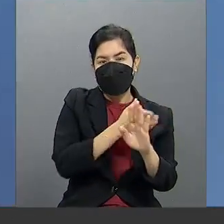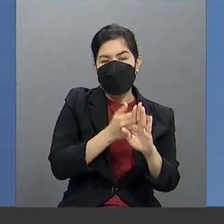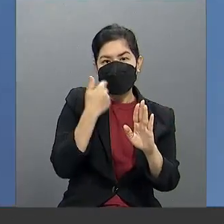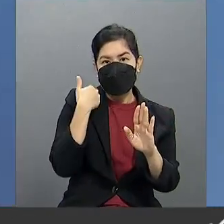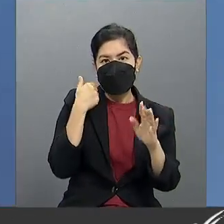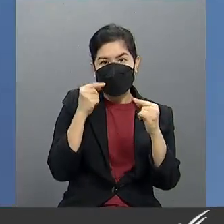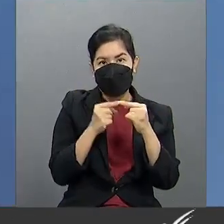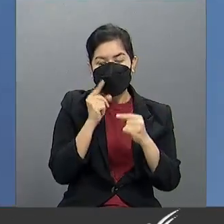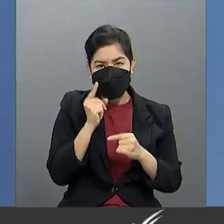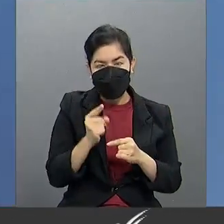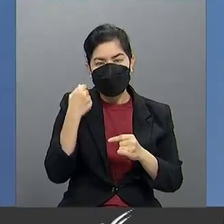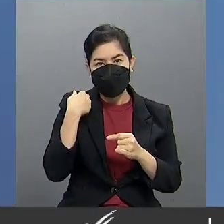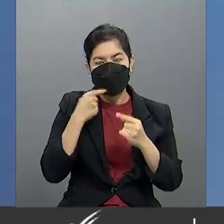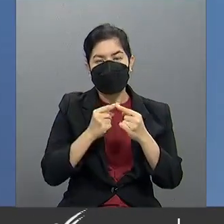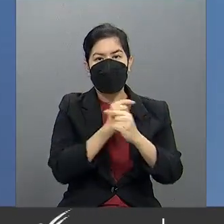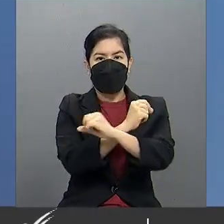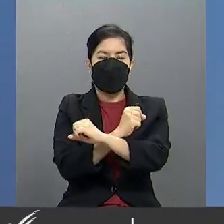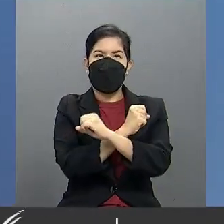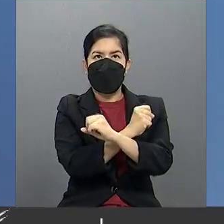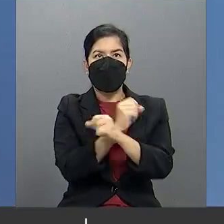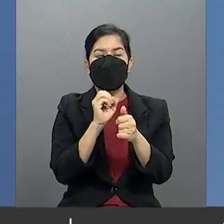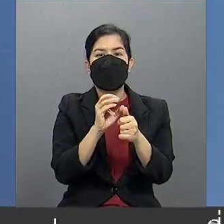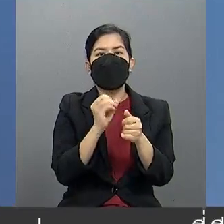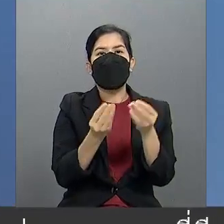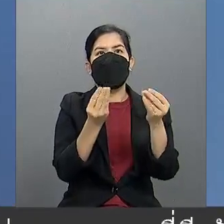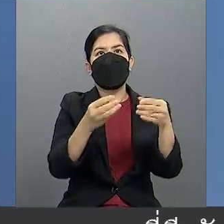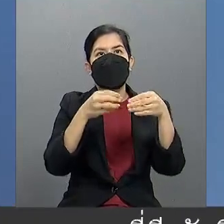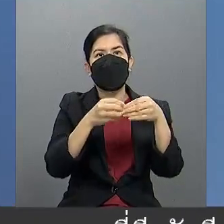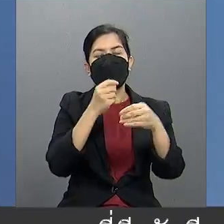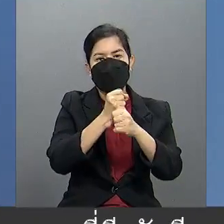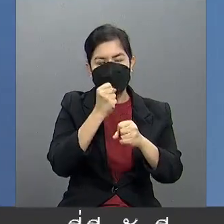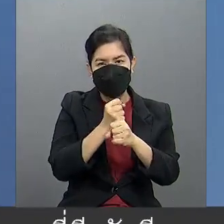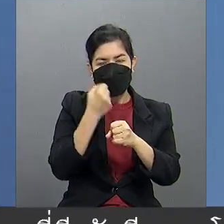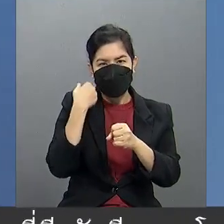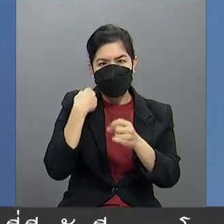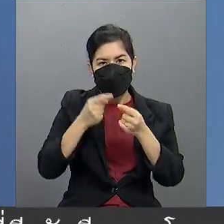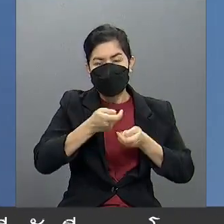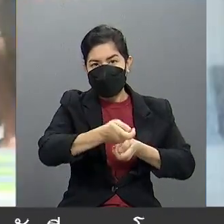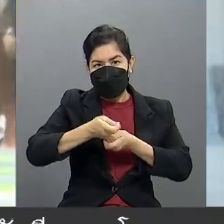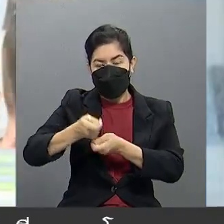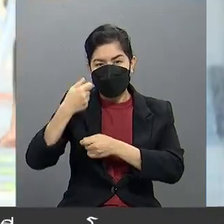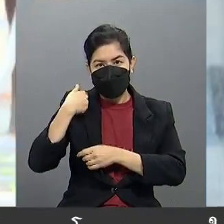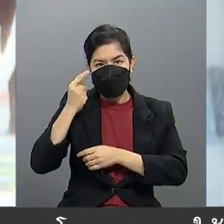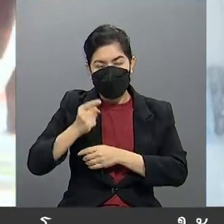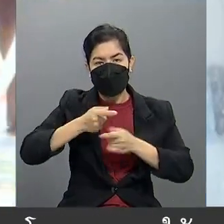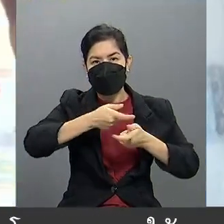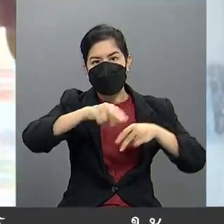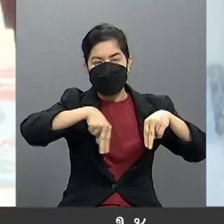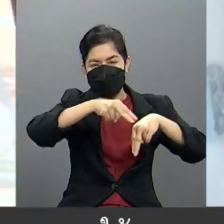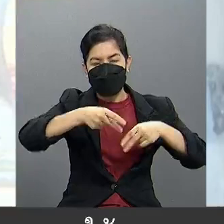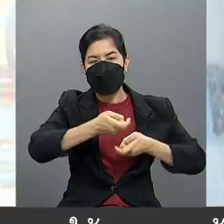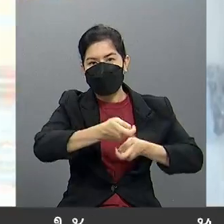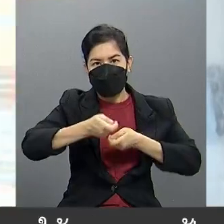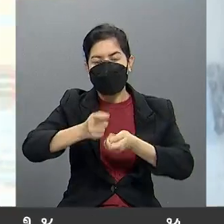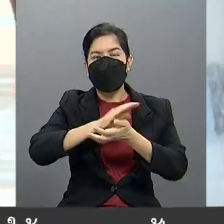ดค่ะขณะเดียวกันก็แนะนำให้ผู้ประกอบการตลาดนั้นหมั่นล้างทำความสะอาดตลาดอยู่เสมอค่ะพื้นที่ตลาด